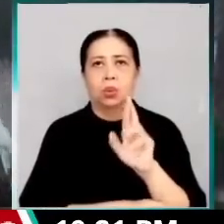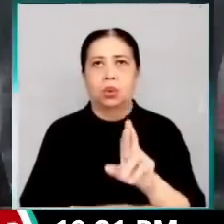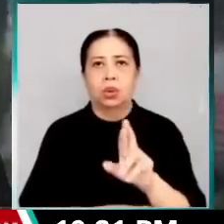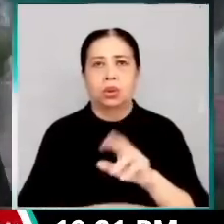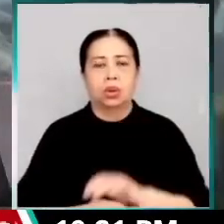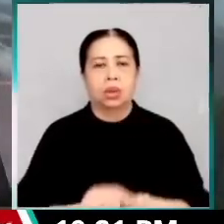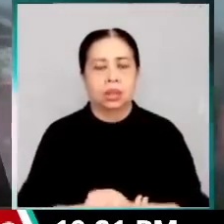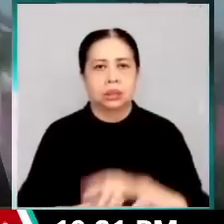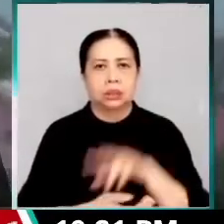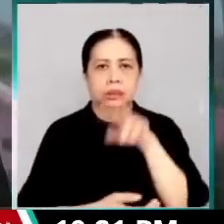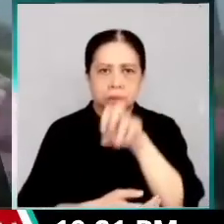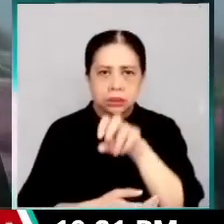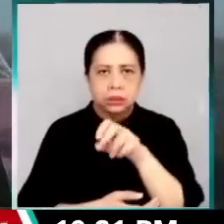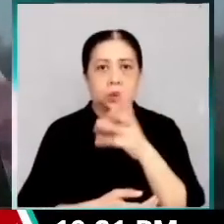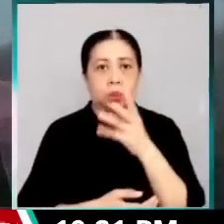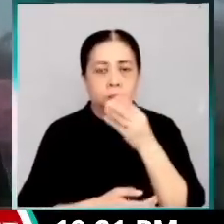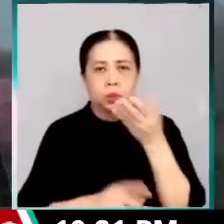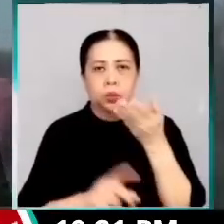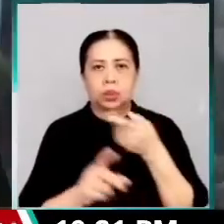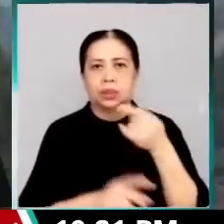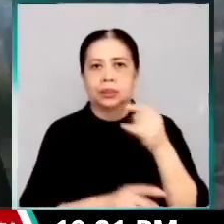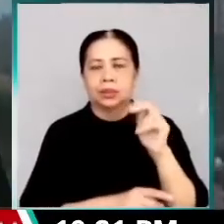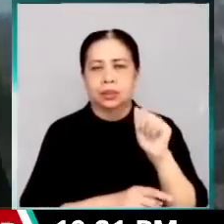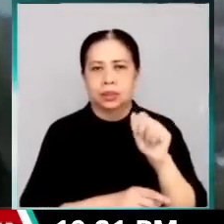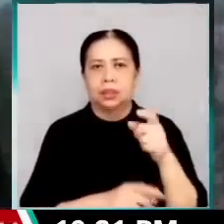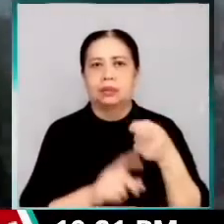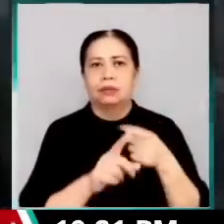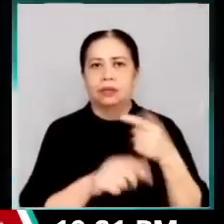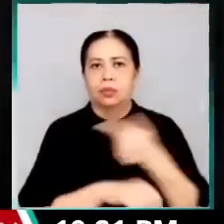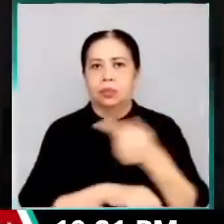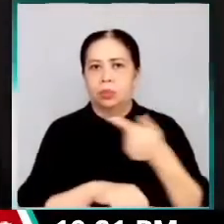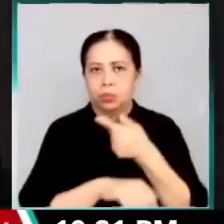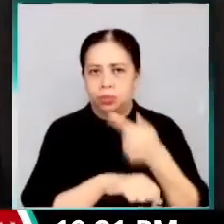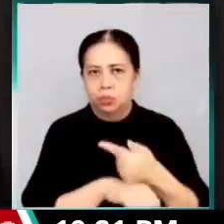Nasaksihan mismo ni Gina Tabunares Riley na taga Guam.